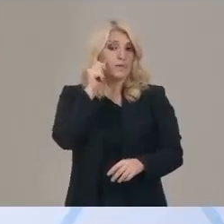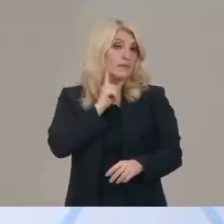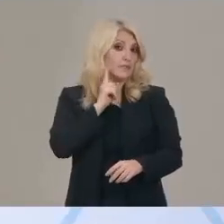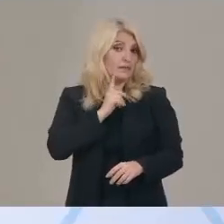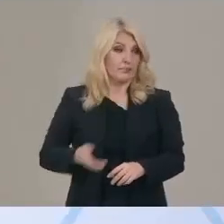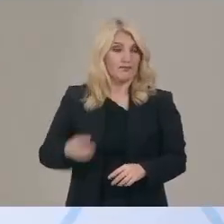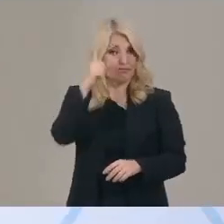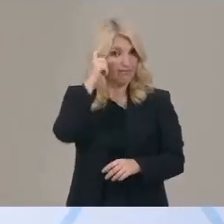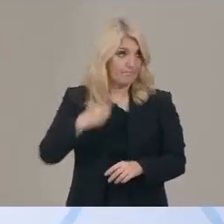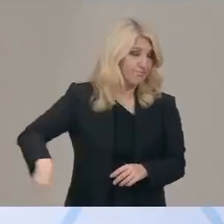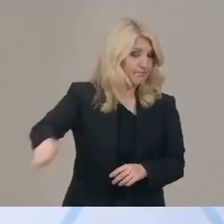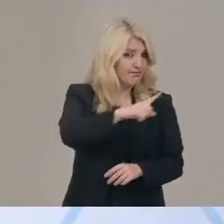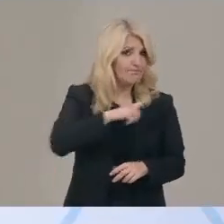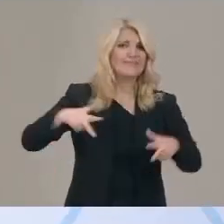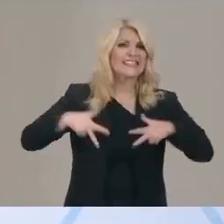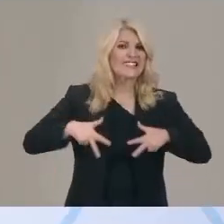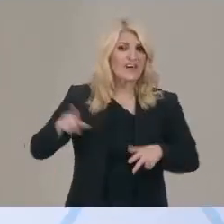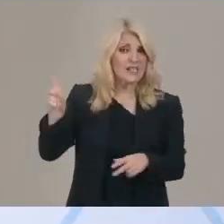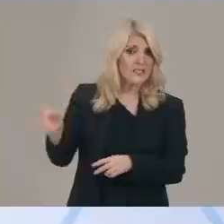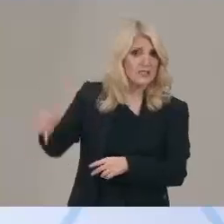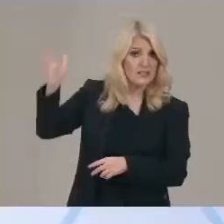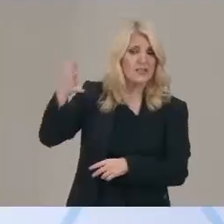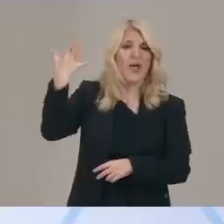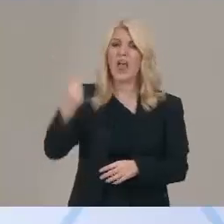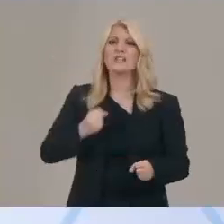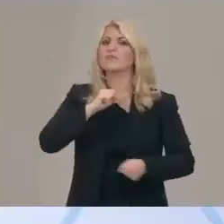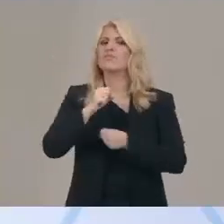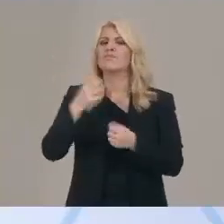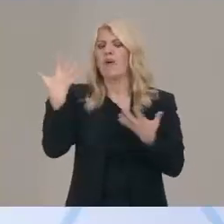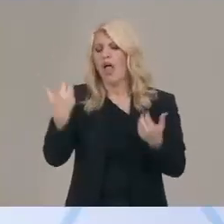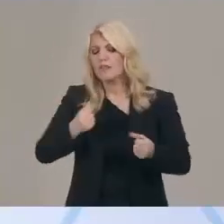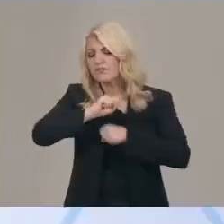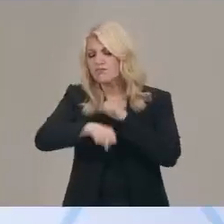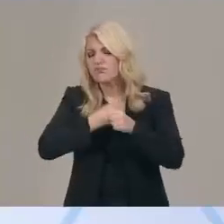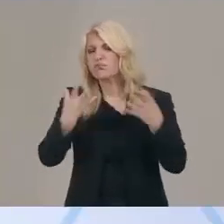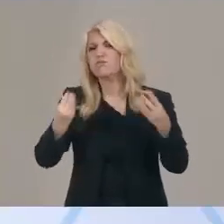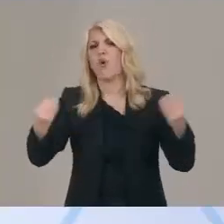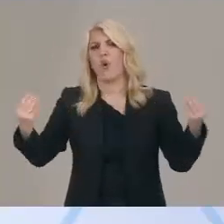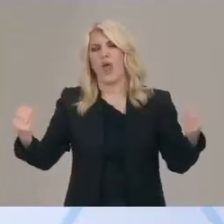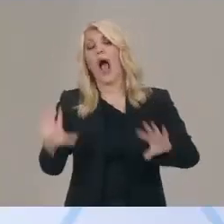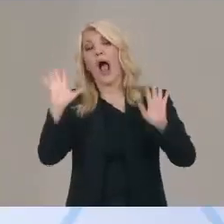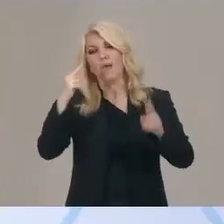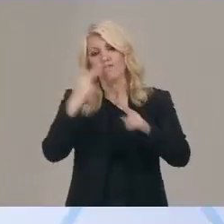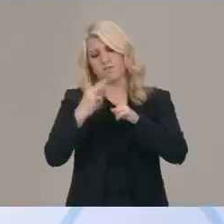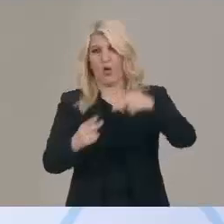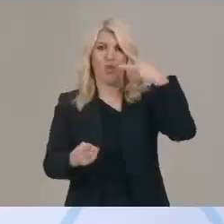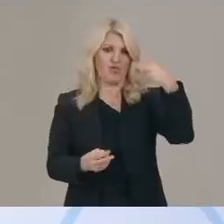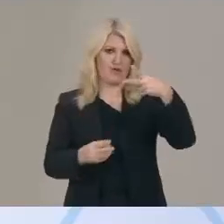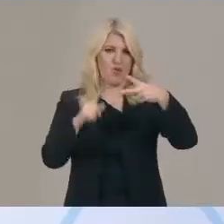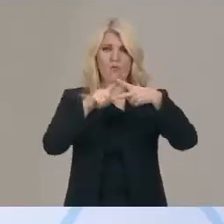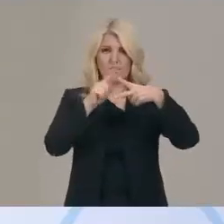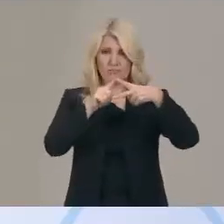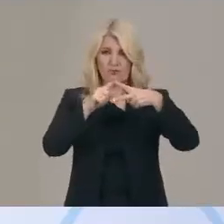πράγματα. Από τη μια πλευρά, να μειώσει φόρους. Δεν χρειάζεται να τους απαριθμίσω έναν-έναν.